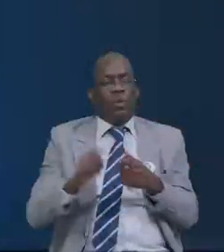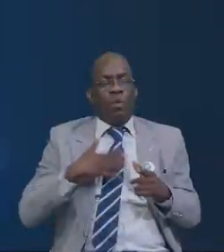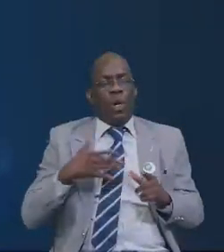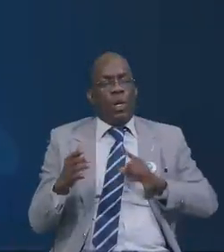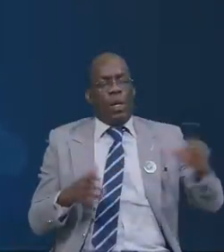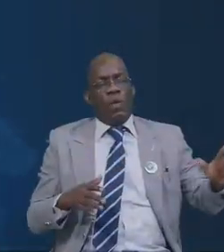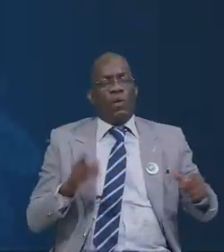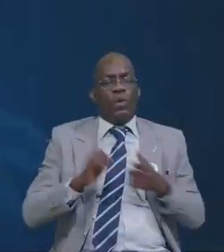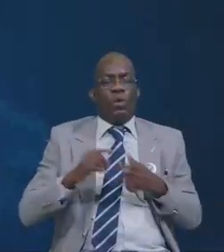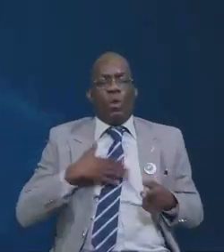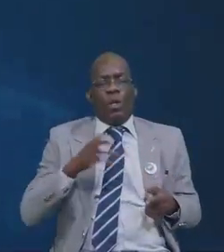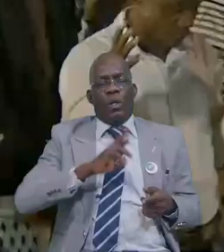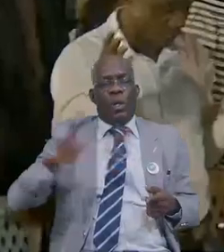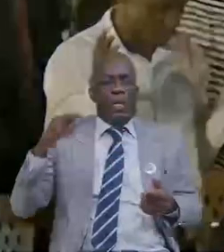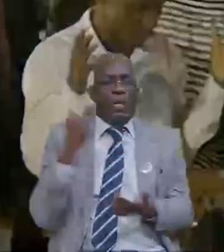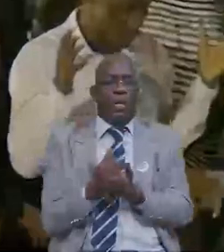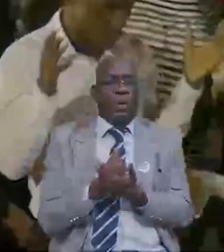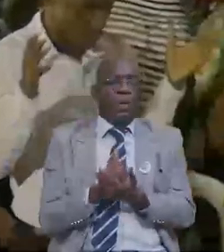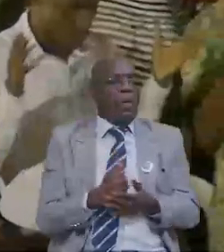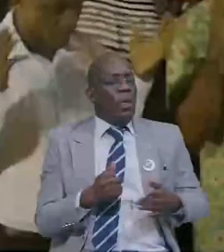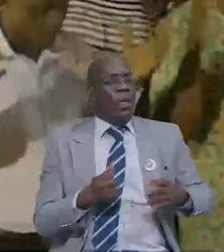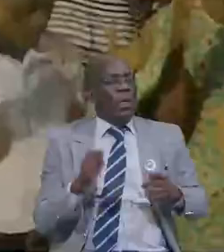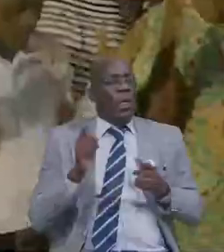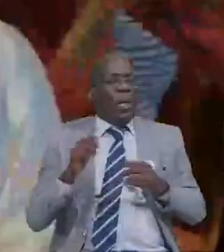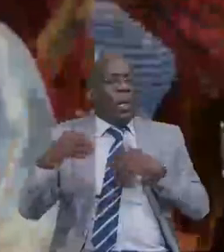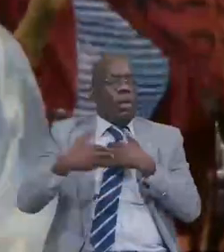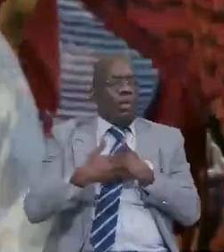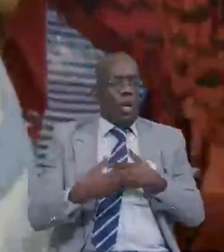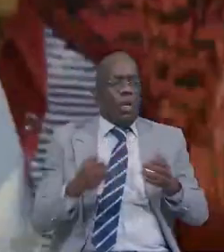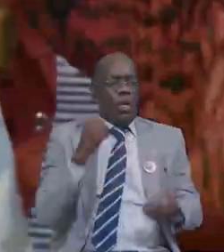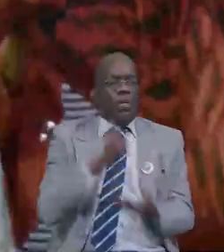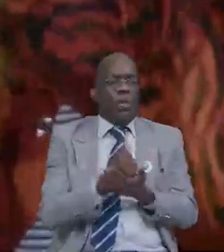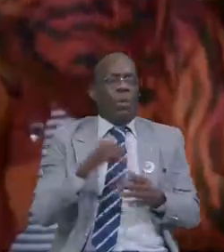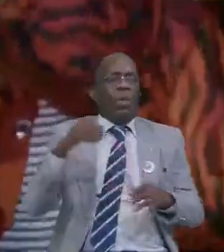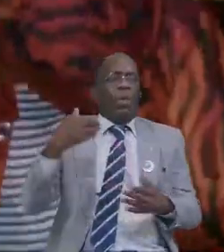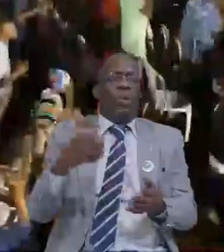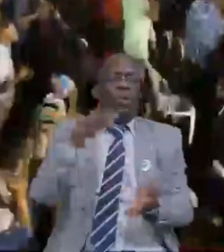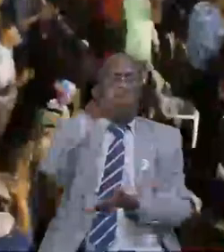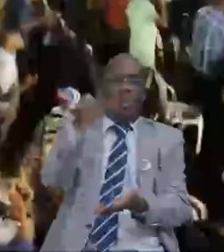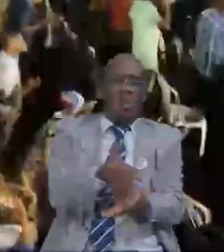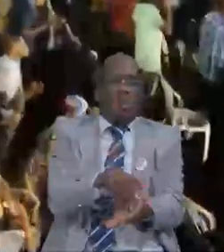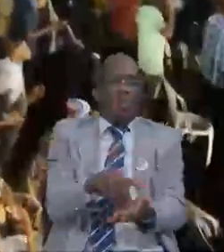ma gauche, à ma droite, derrière, au milieu, devant,